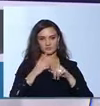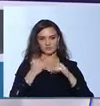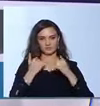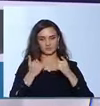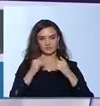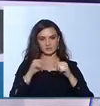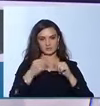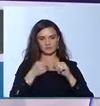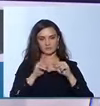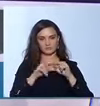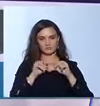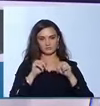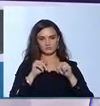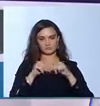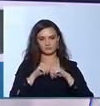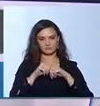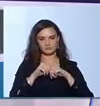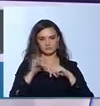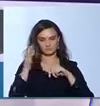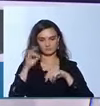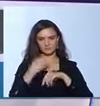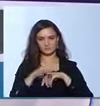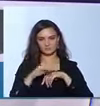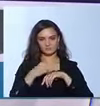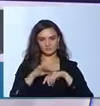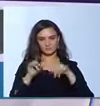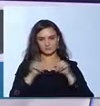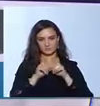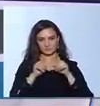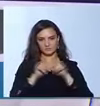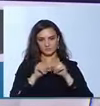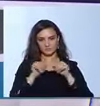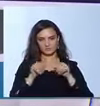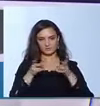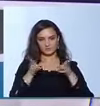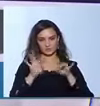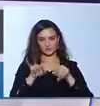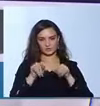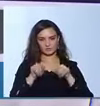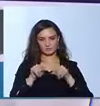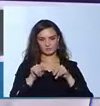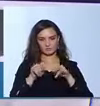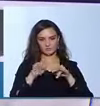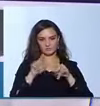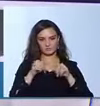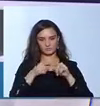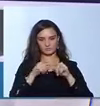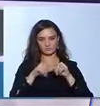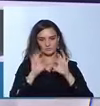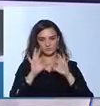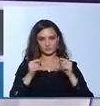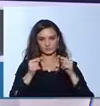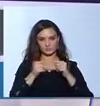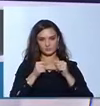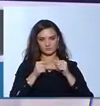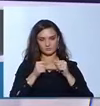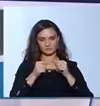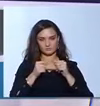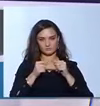და ამიტომ ეს თმის ცვენა მიუხედავი რჩება ამ შემთხვევაში. და ზუსტად